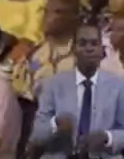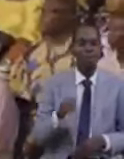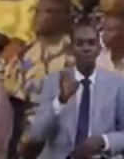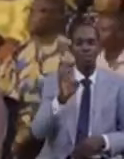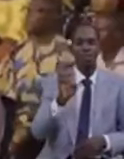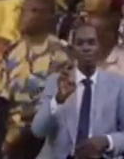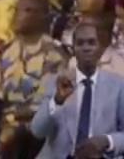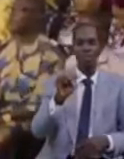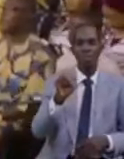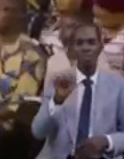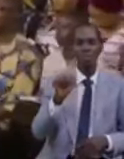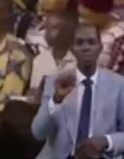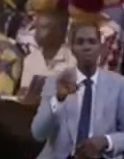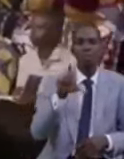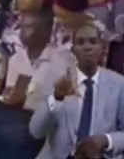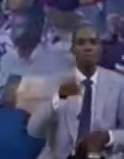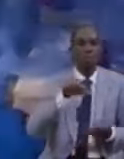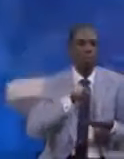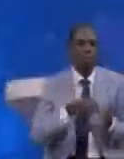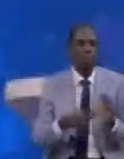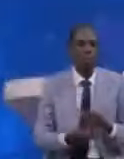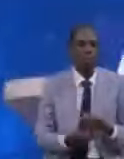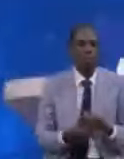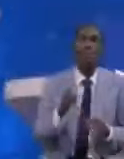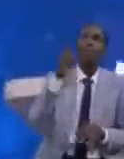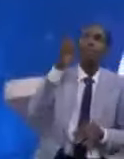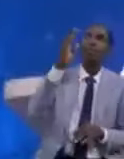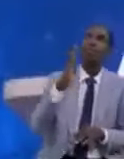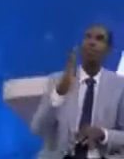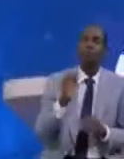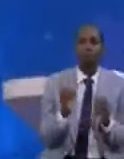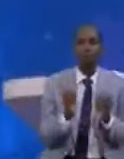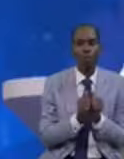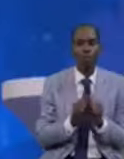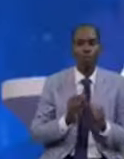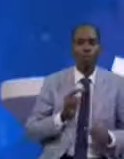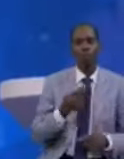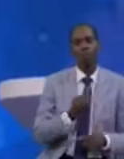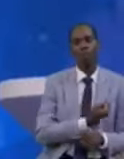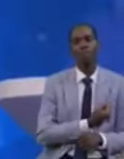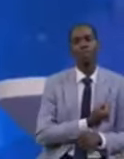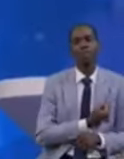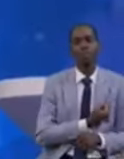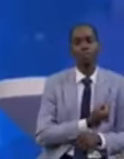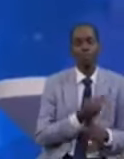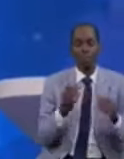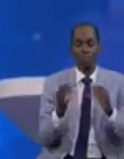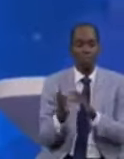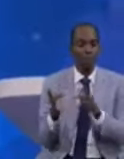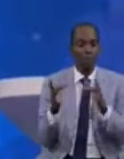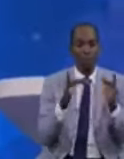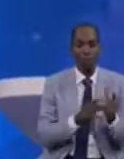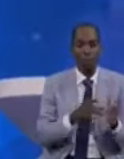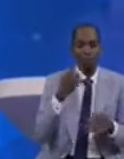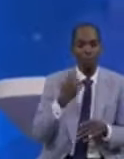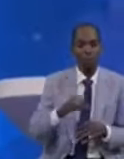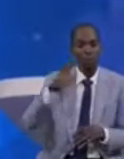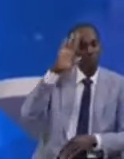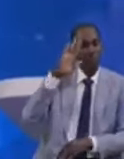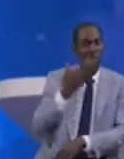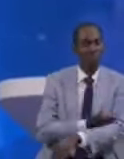qui signifie Dieu avec nous Jésus le Fils de Dieu est